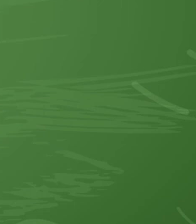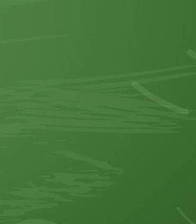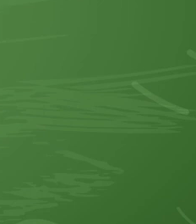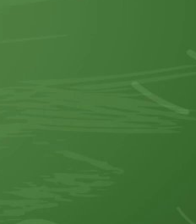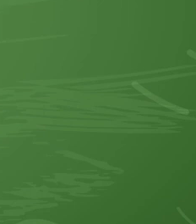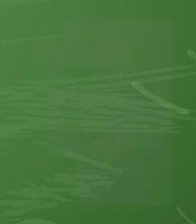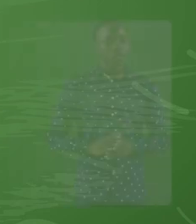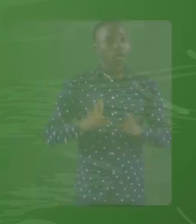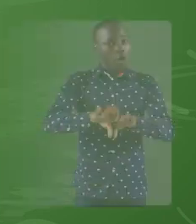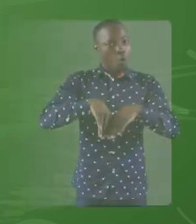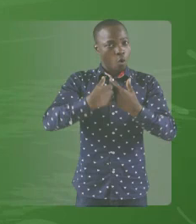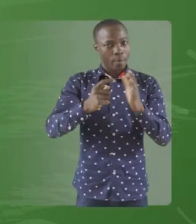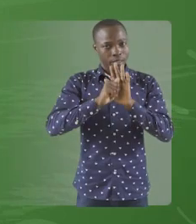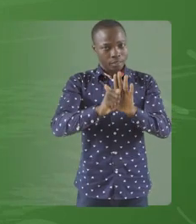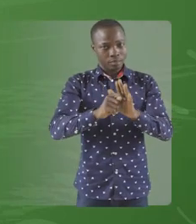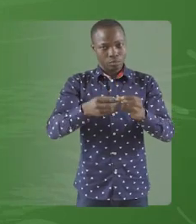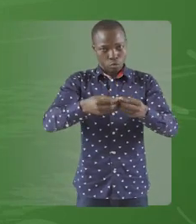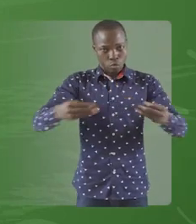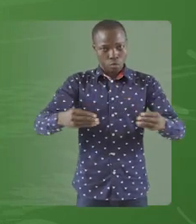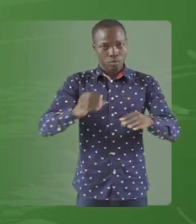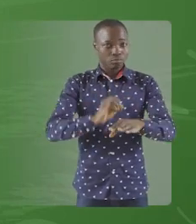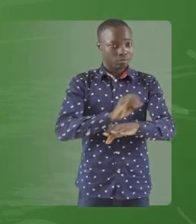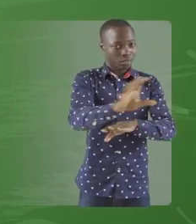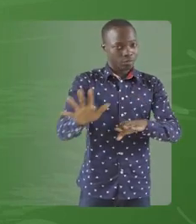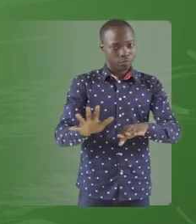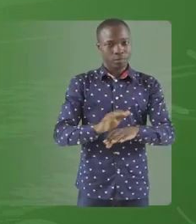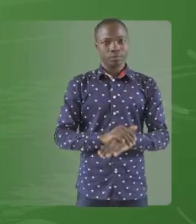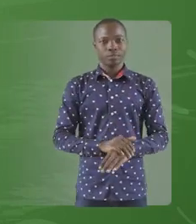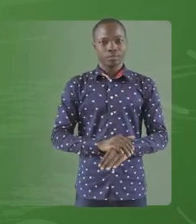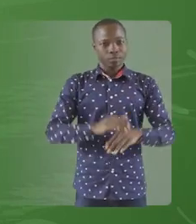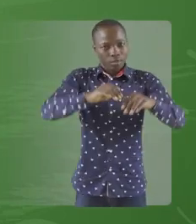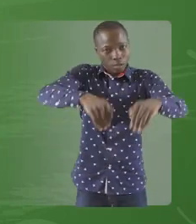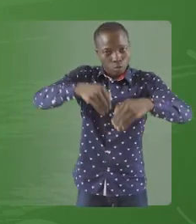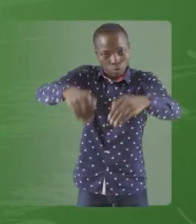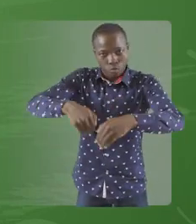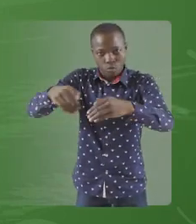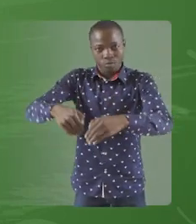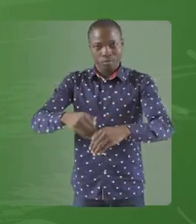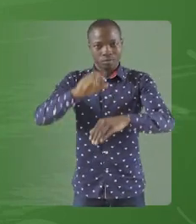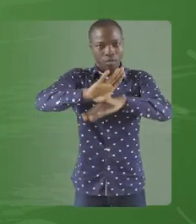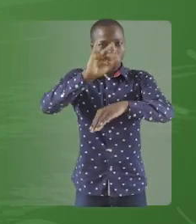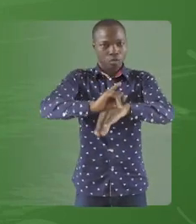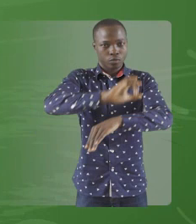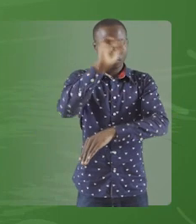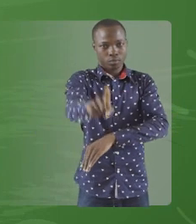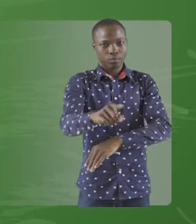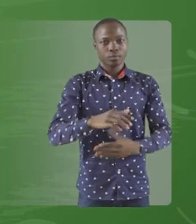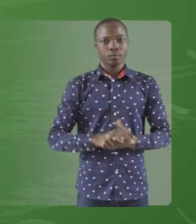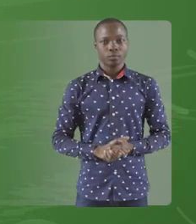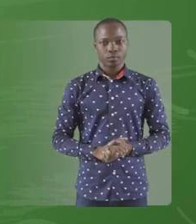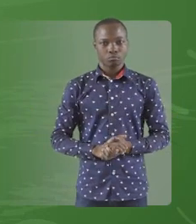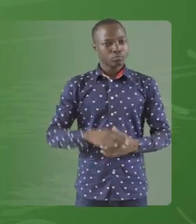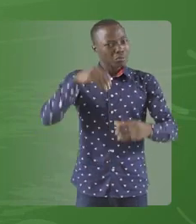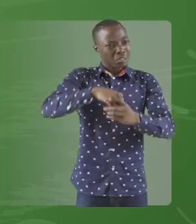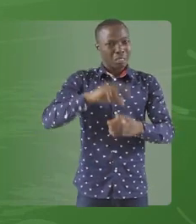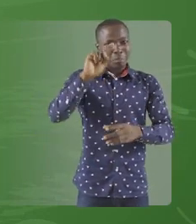comment les types de sols influencent-ils les cultures en Côte d'Ivoire? Dans